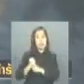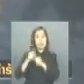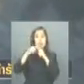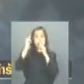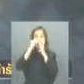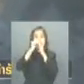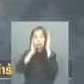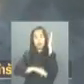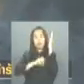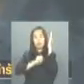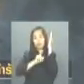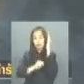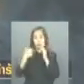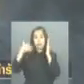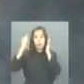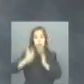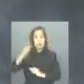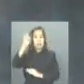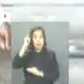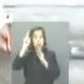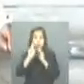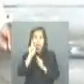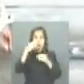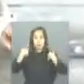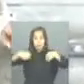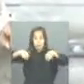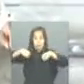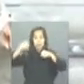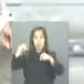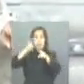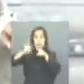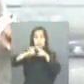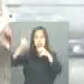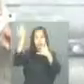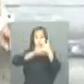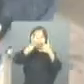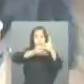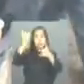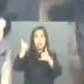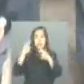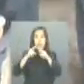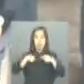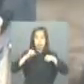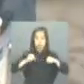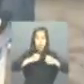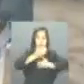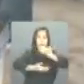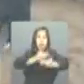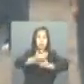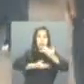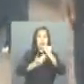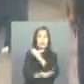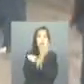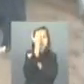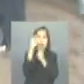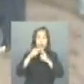ตูลซึ่งถูกคนร้าย2คนขับรถจักรยานยนต์ใช้มีดไล่ฟันขณะขี่รถจักรยานยนต์ไปจ่ายตลาดเมื่อเช้านี้บริเวณ